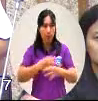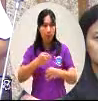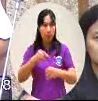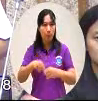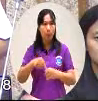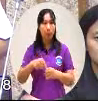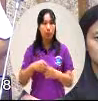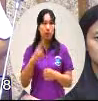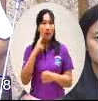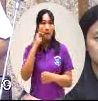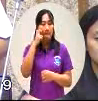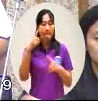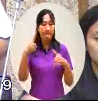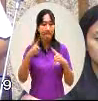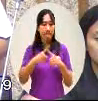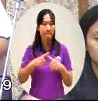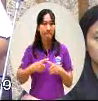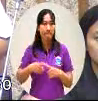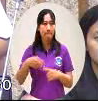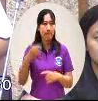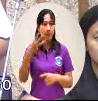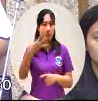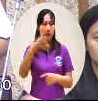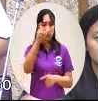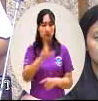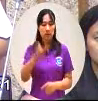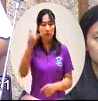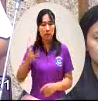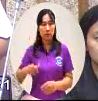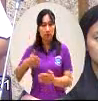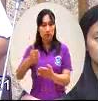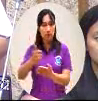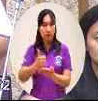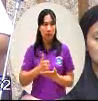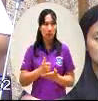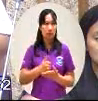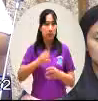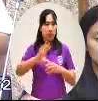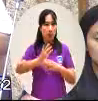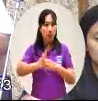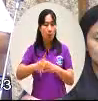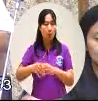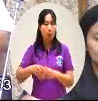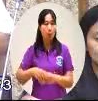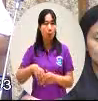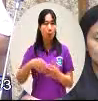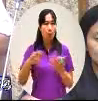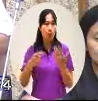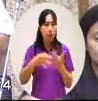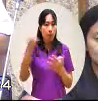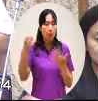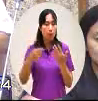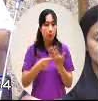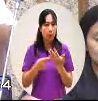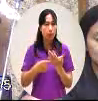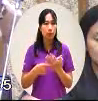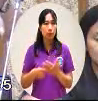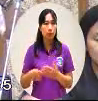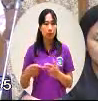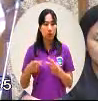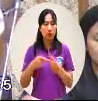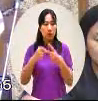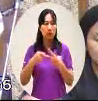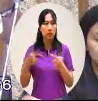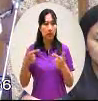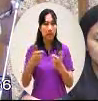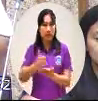三项，邀请国内外的这些选手来我们这个高雄市来办理。啊，第二个呢就是配合所谓的赏樱步道，还有那个